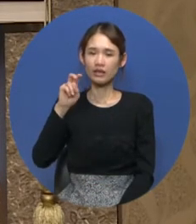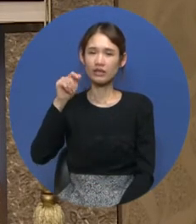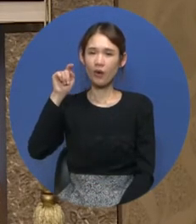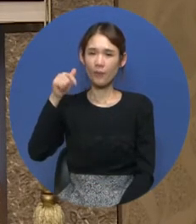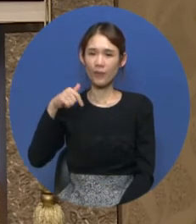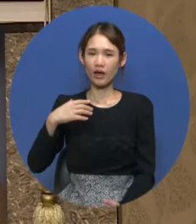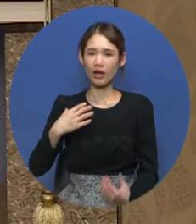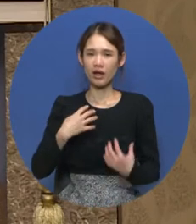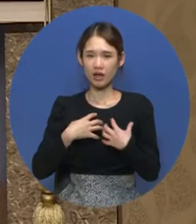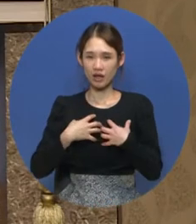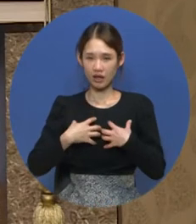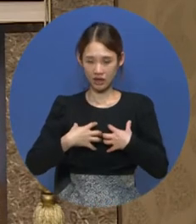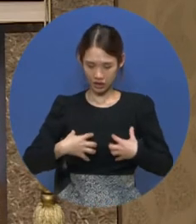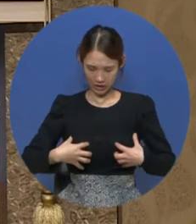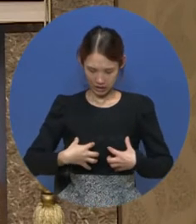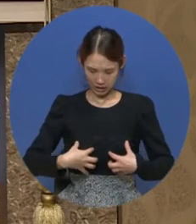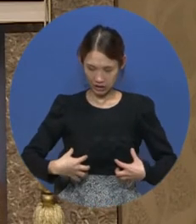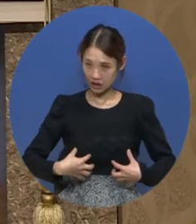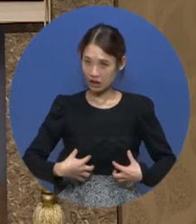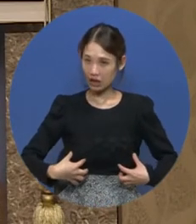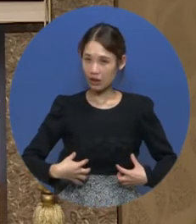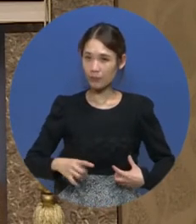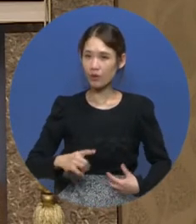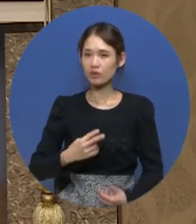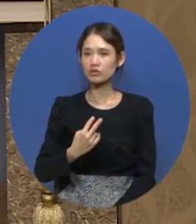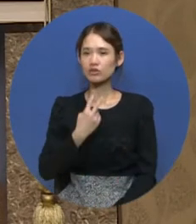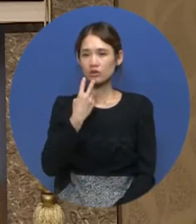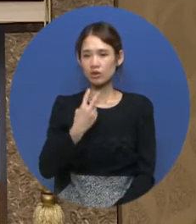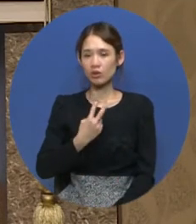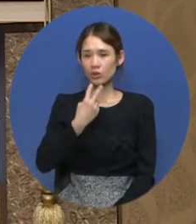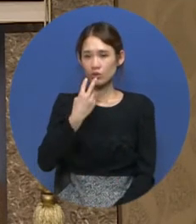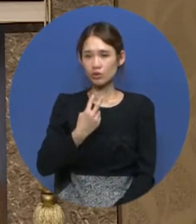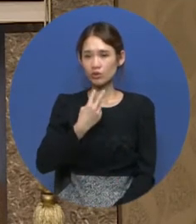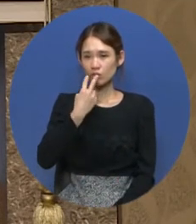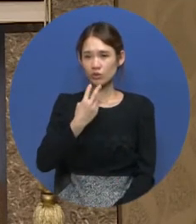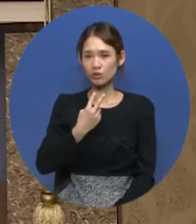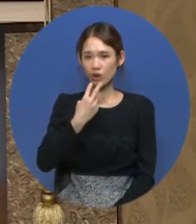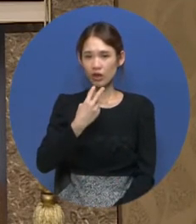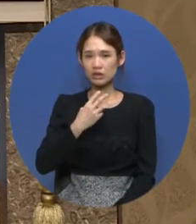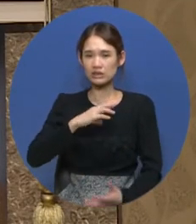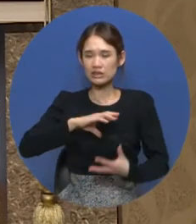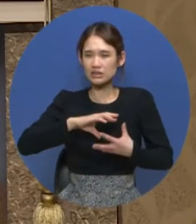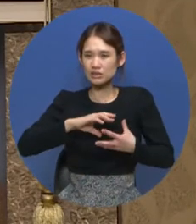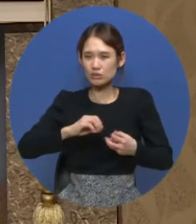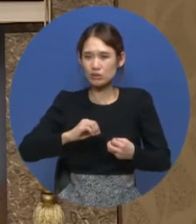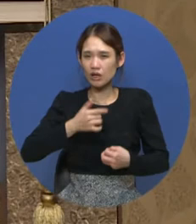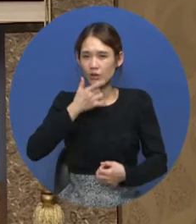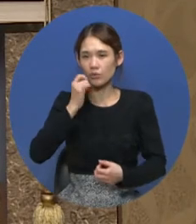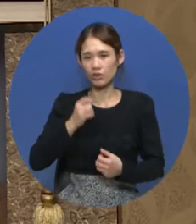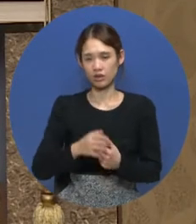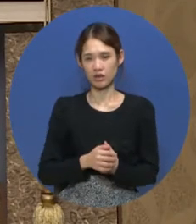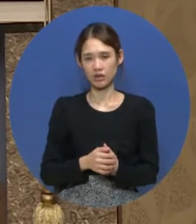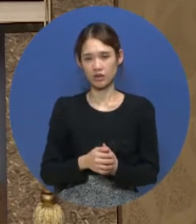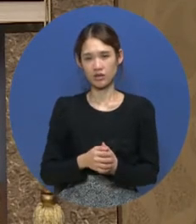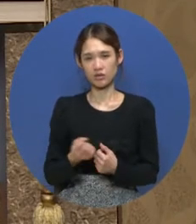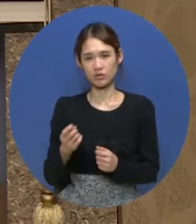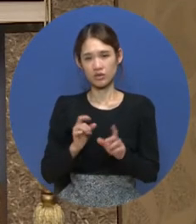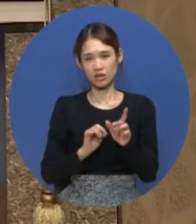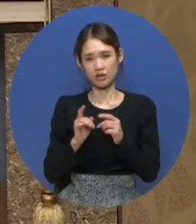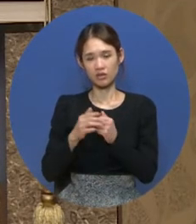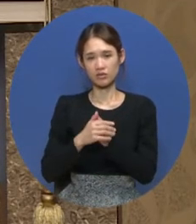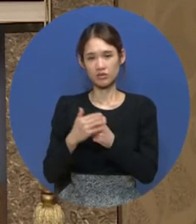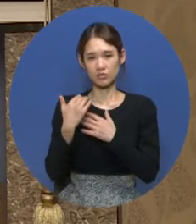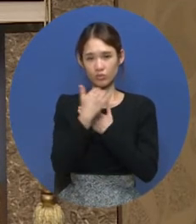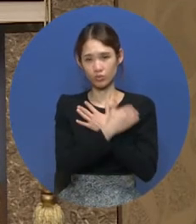횡격막이 라고 그래서 위에서 숨을 쉬는 그런 근육이 모자라요 그래서 이건 줄어 이제 우리가